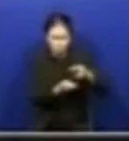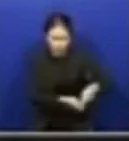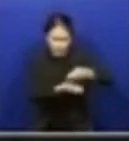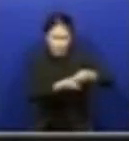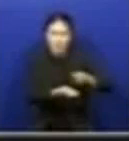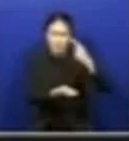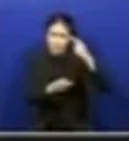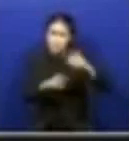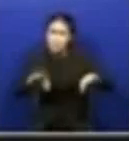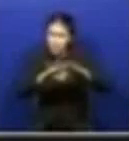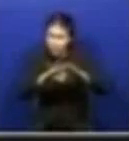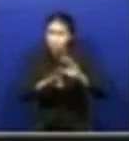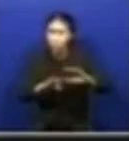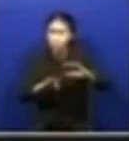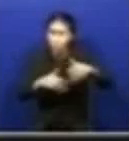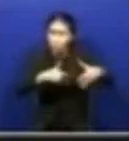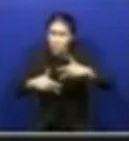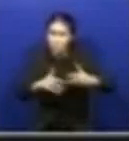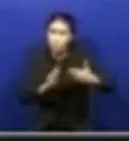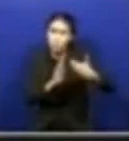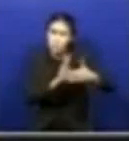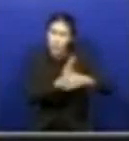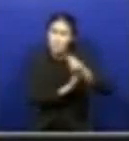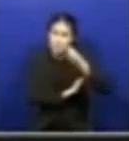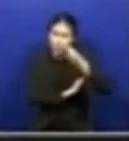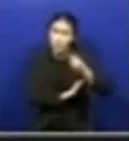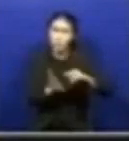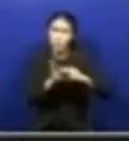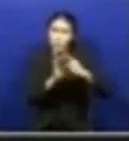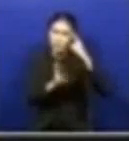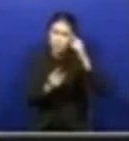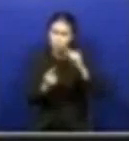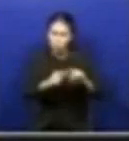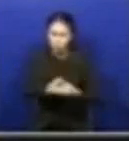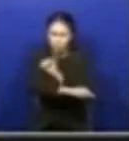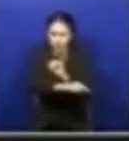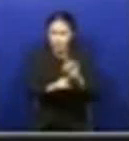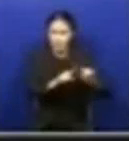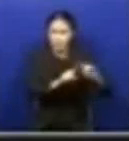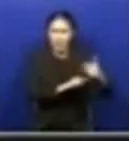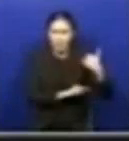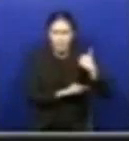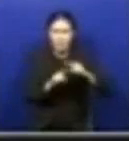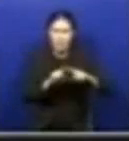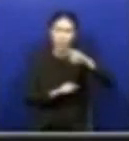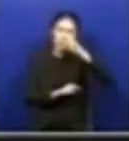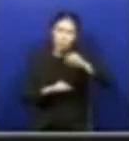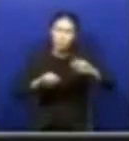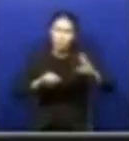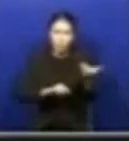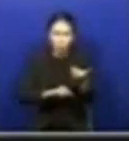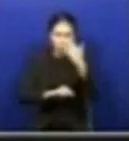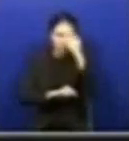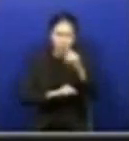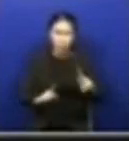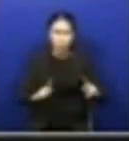อันนี้มันเป็นหัวใจหลักของพี่น้องภาคอีสานเลยนะครับภาคอีสานเรามีพื้นที่มากมายแต่เรามีพื้นน้ำน้อยเพราะระบบกรมช